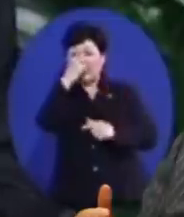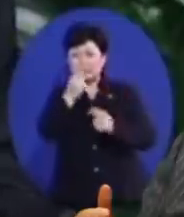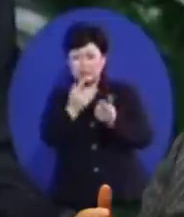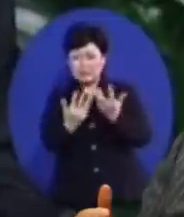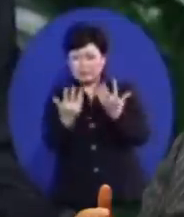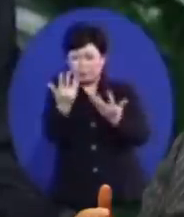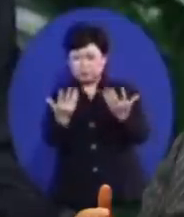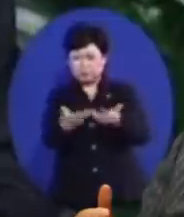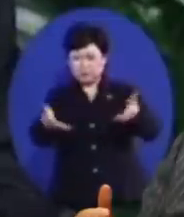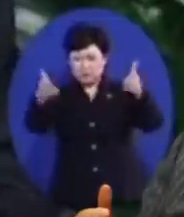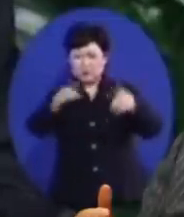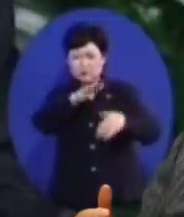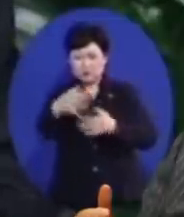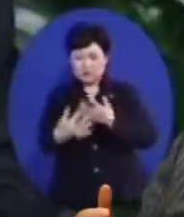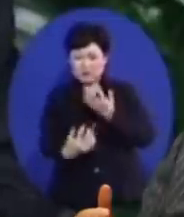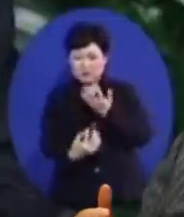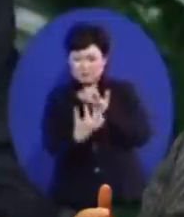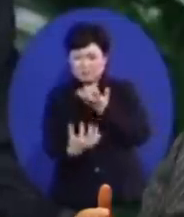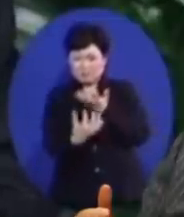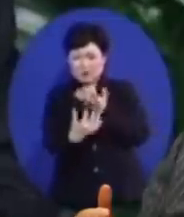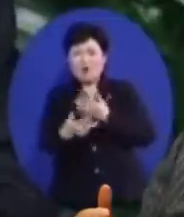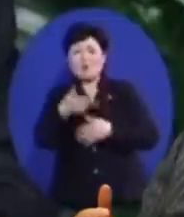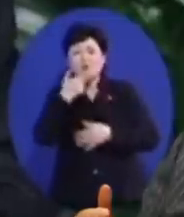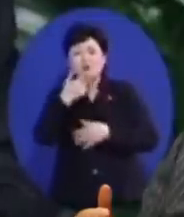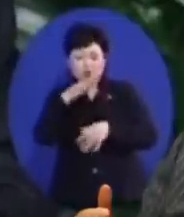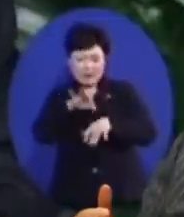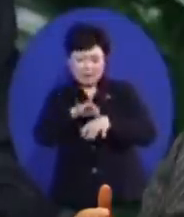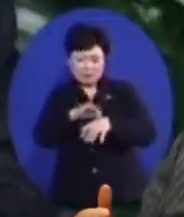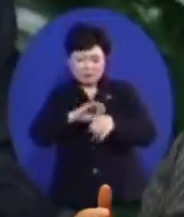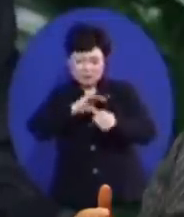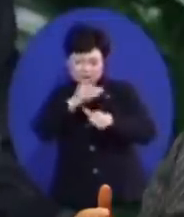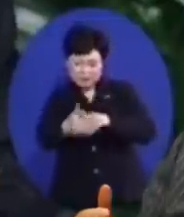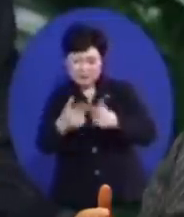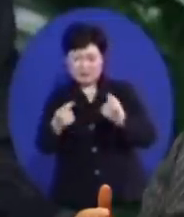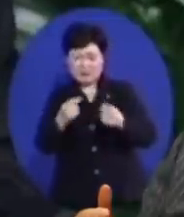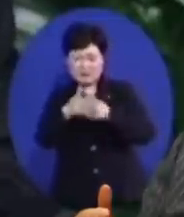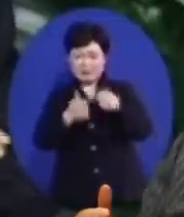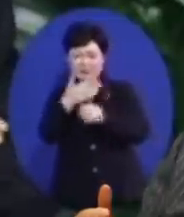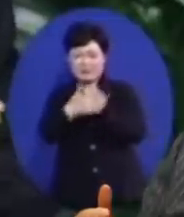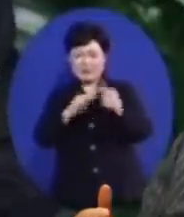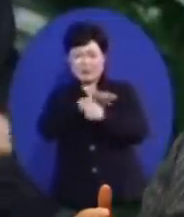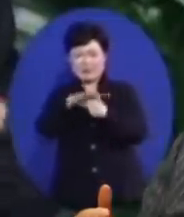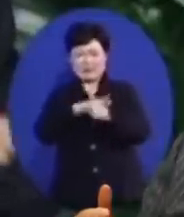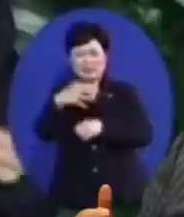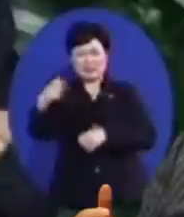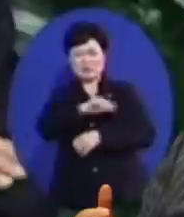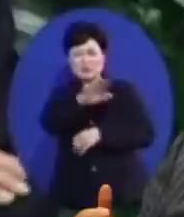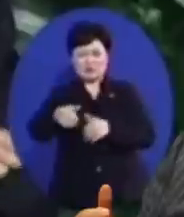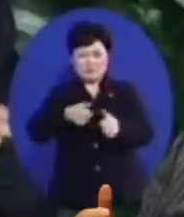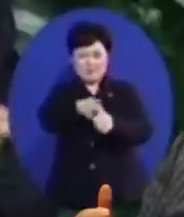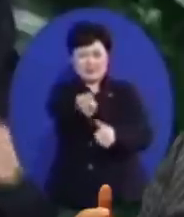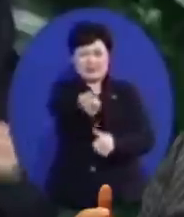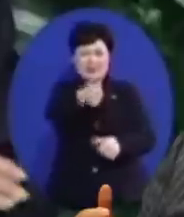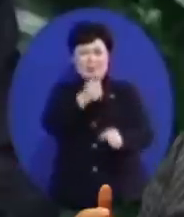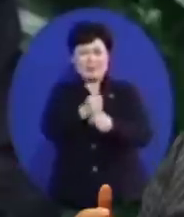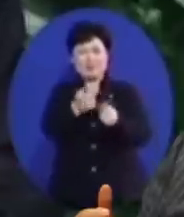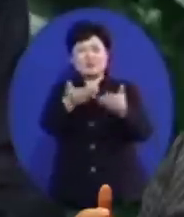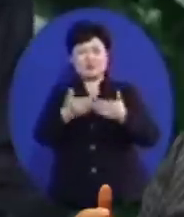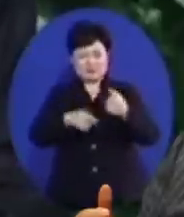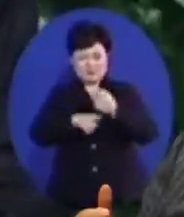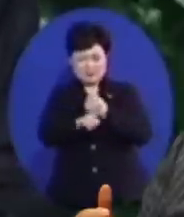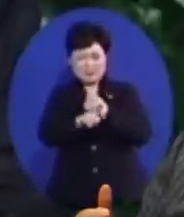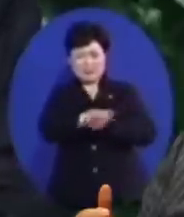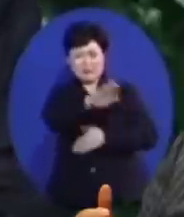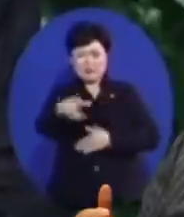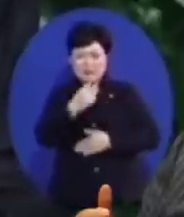그 가시가 우리를 찌르지 않도록 가죽을 덮어주는 것은 하나님이 은혜와 사랑으로 우리를 이기게 만들어주는 것을 표시하는 것입니다.